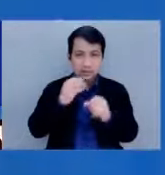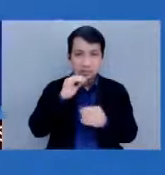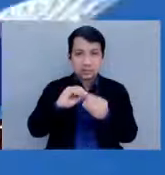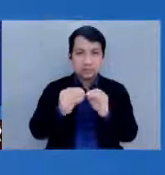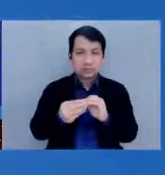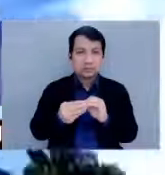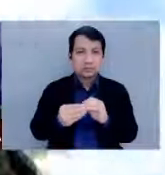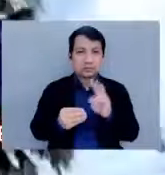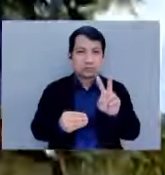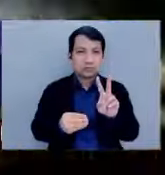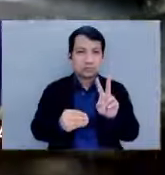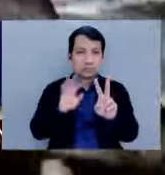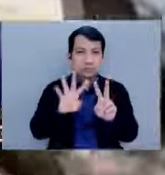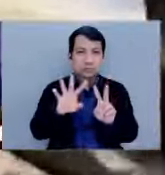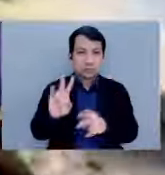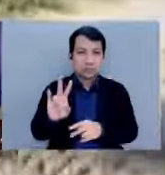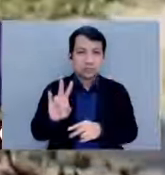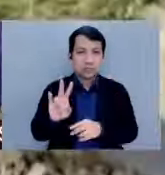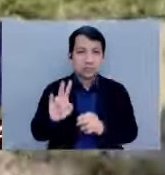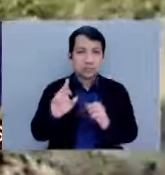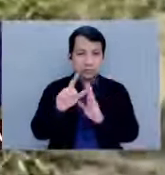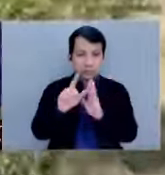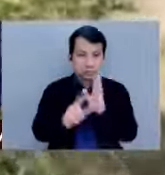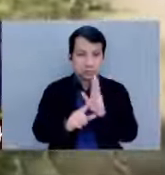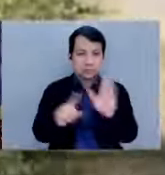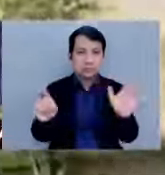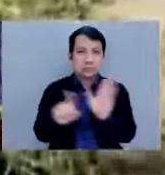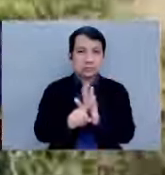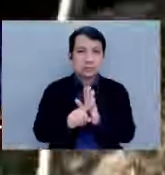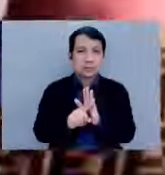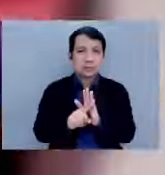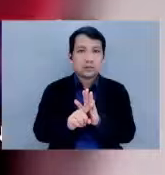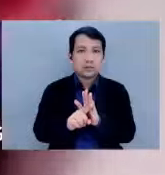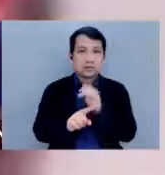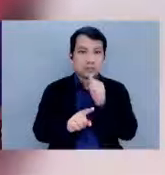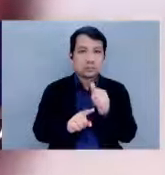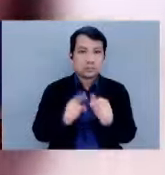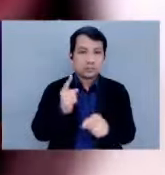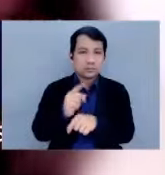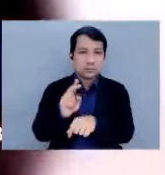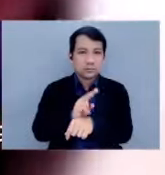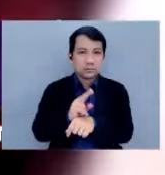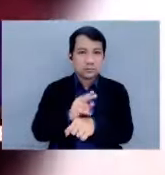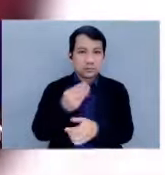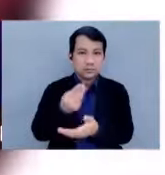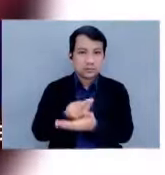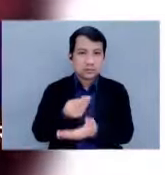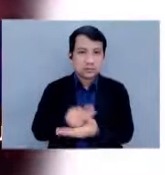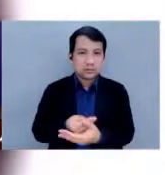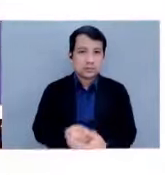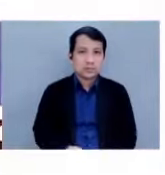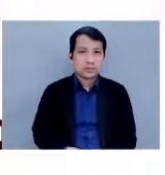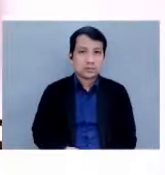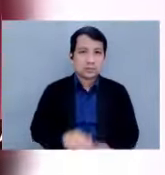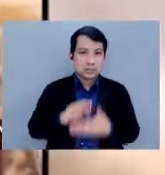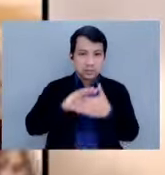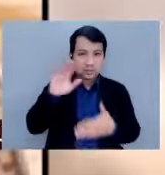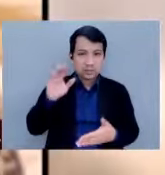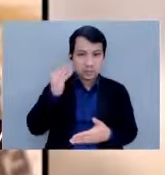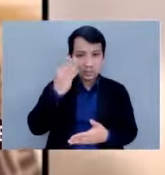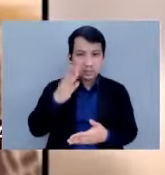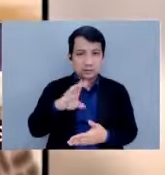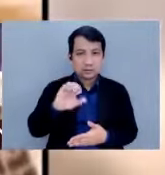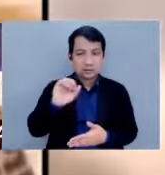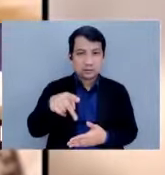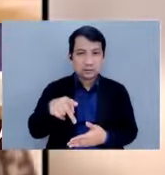247 o ang batas na nagbabawal sa hindi tamang paggamit ng pera. Humingi naman ang paumanhin ng vlogger sa BSP. Hindi ko